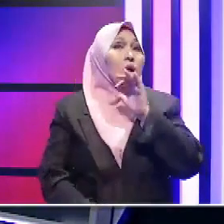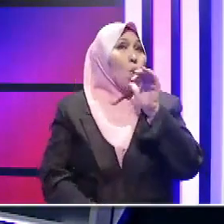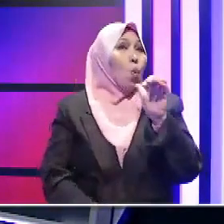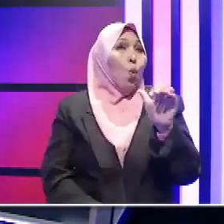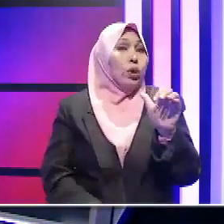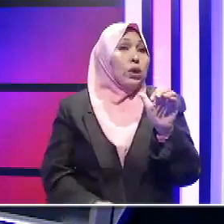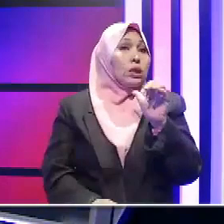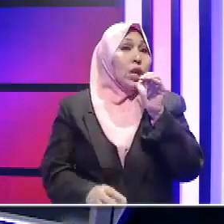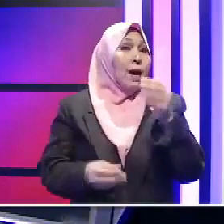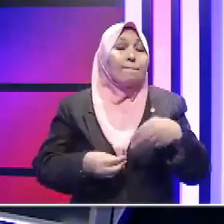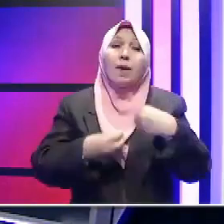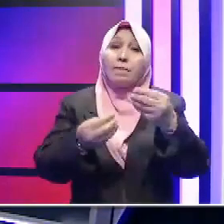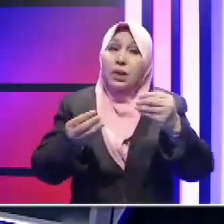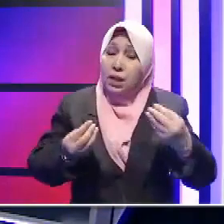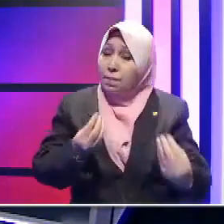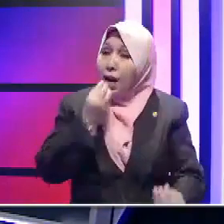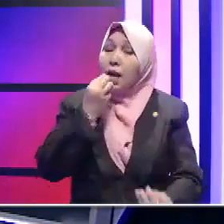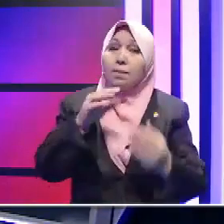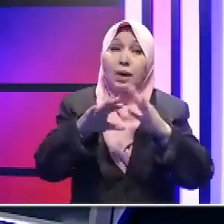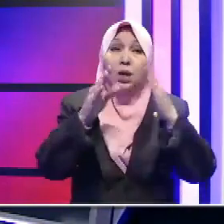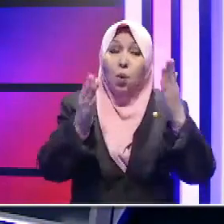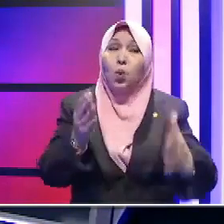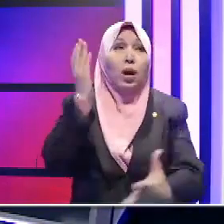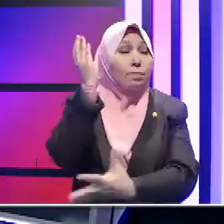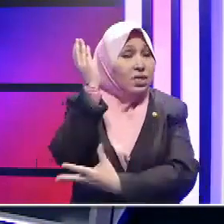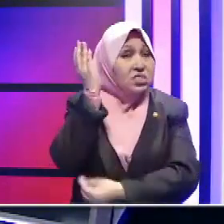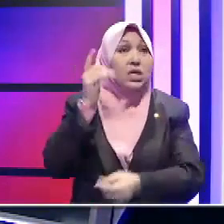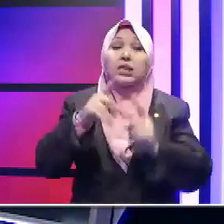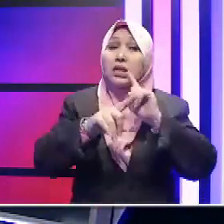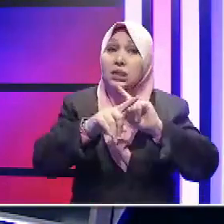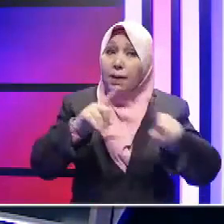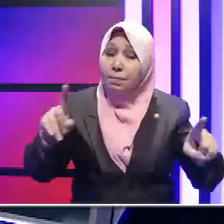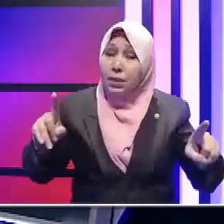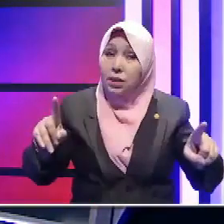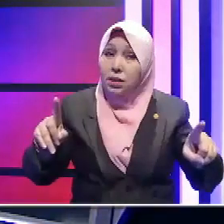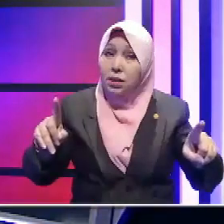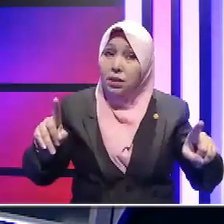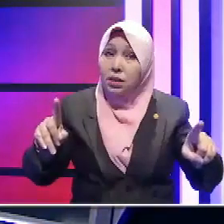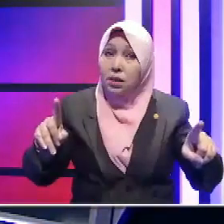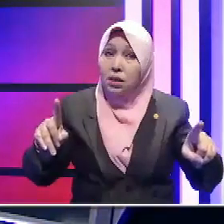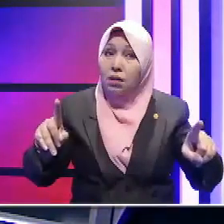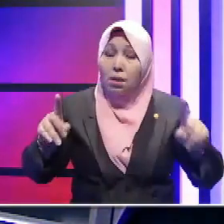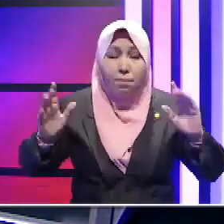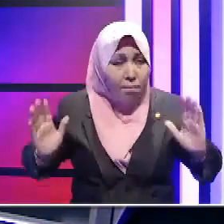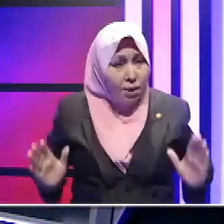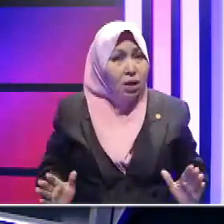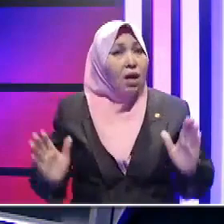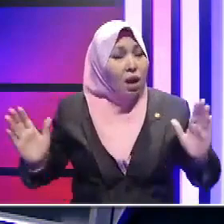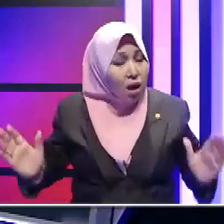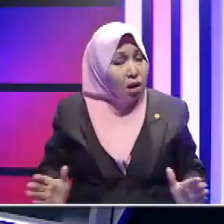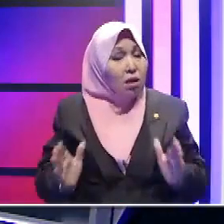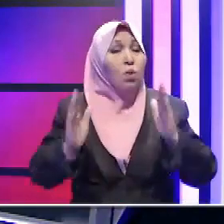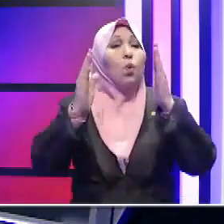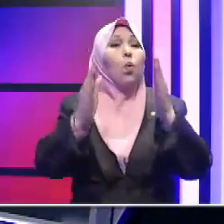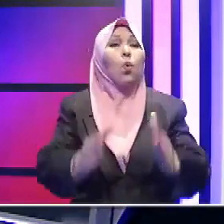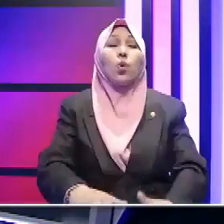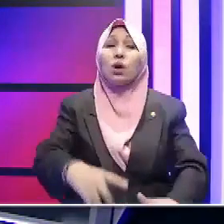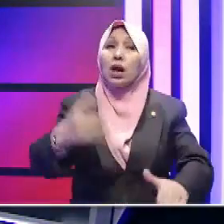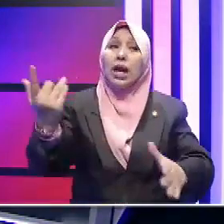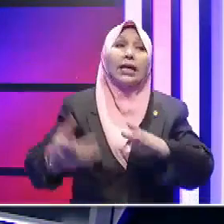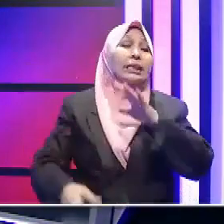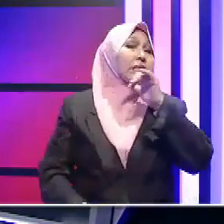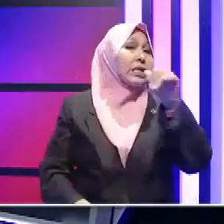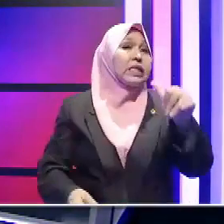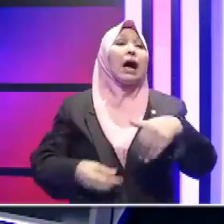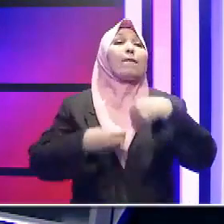tidak memberi makan kepada orang miskin tetapi dia menggalakkan orang lain untuk tidak